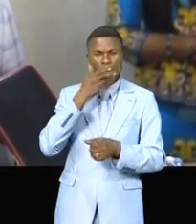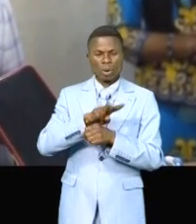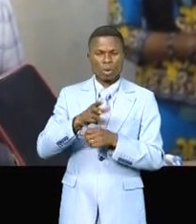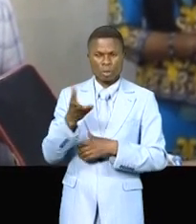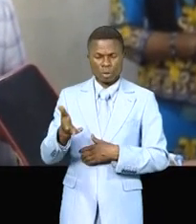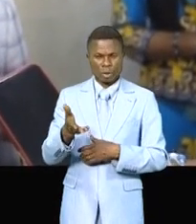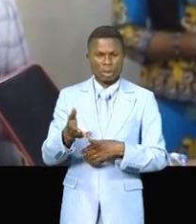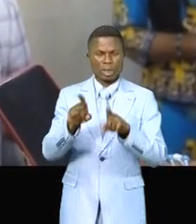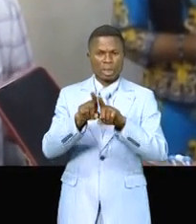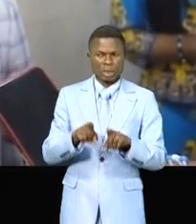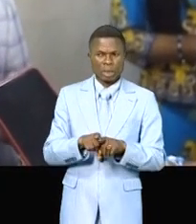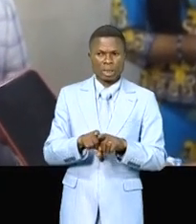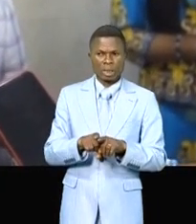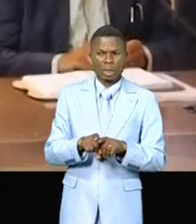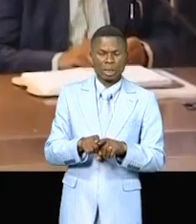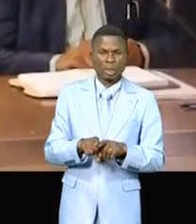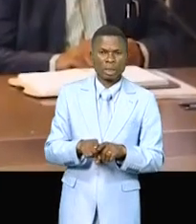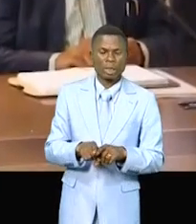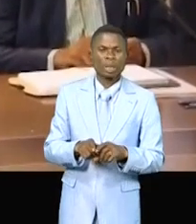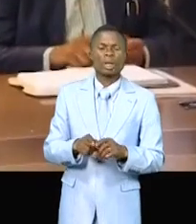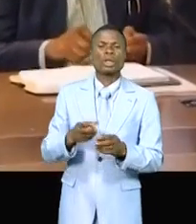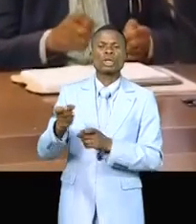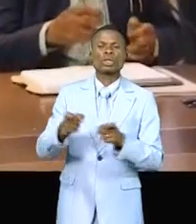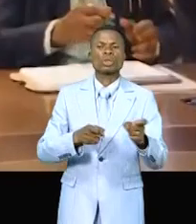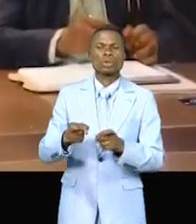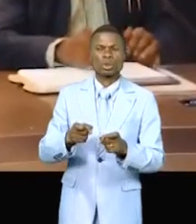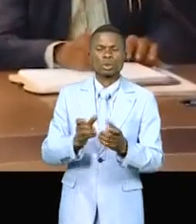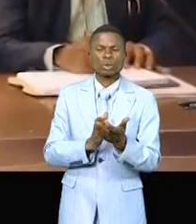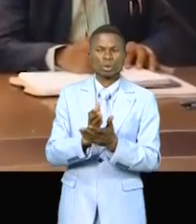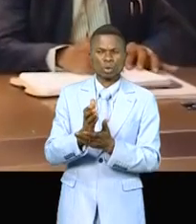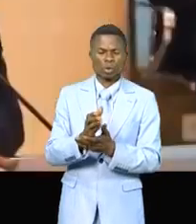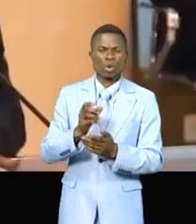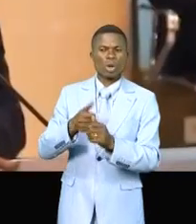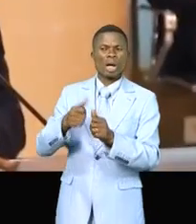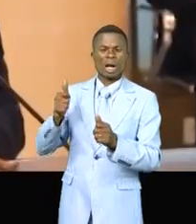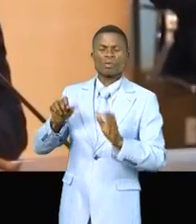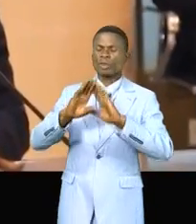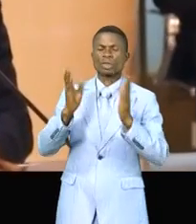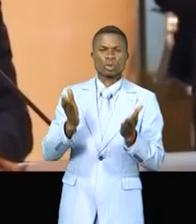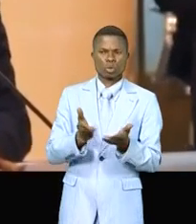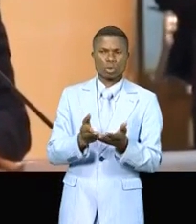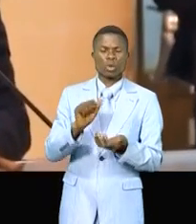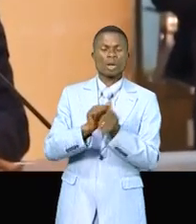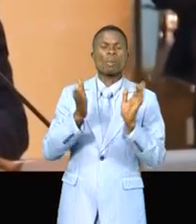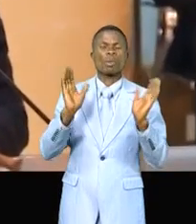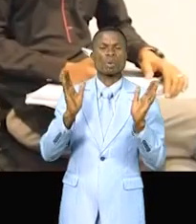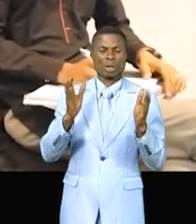qui ont, on doit le reconnaître, été gérées de manière à éviter toute catastrophe